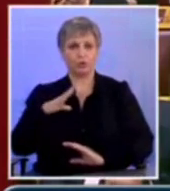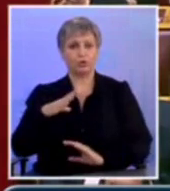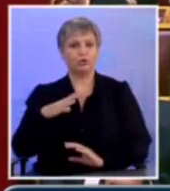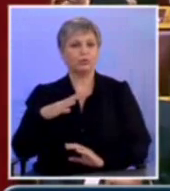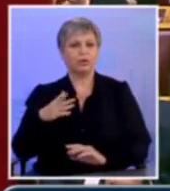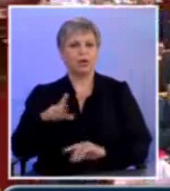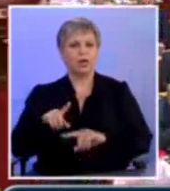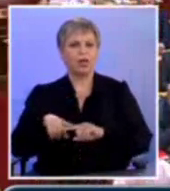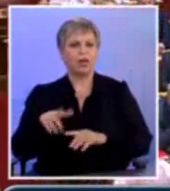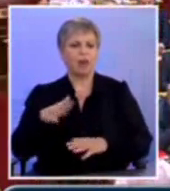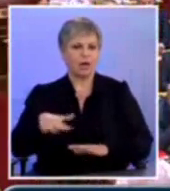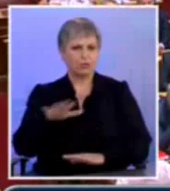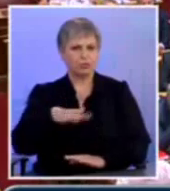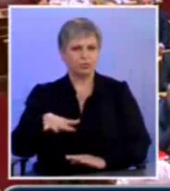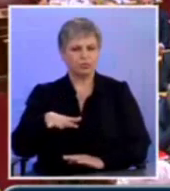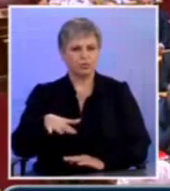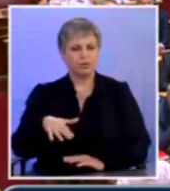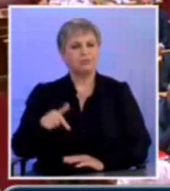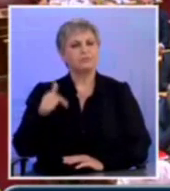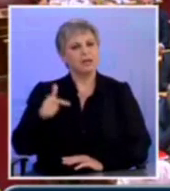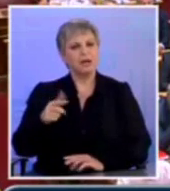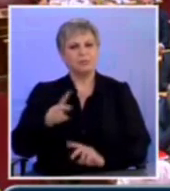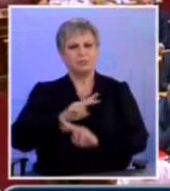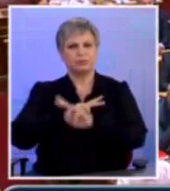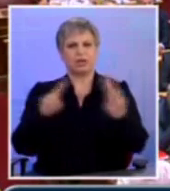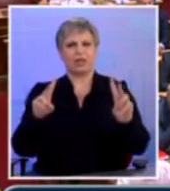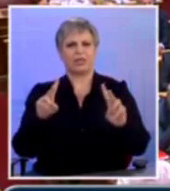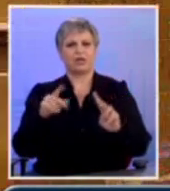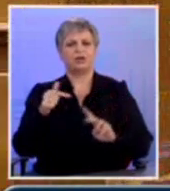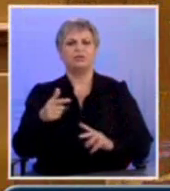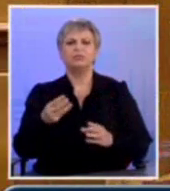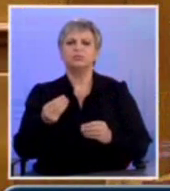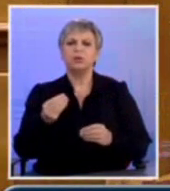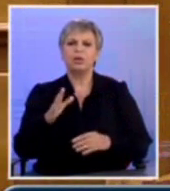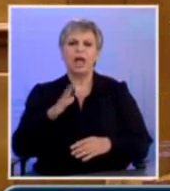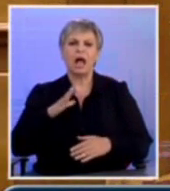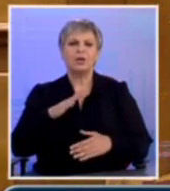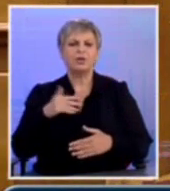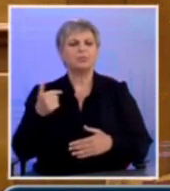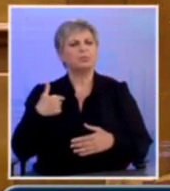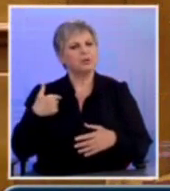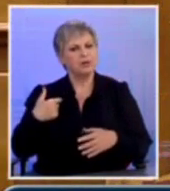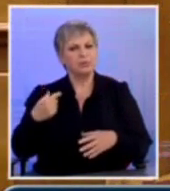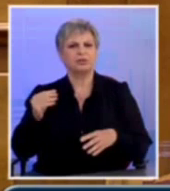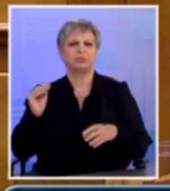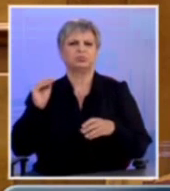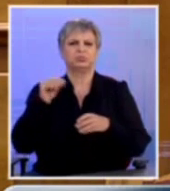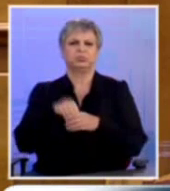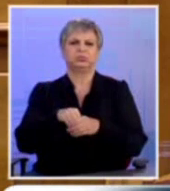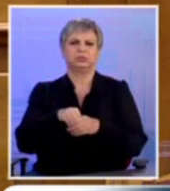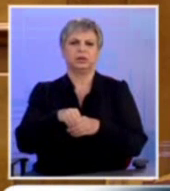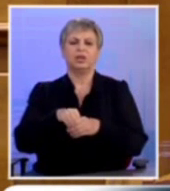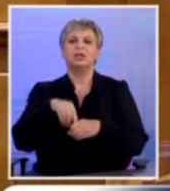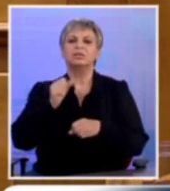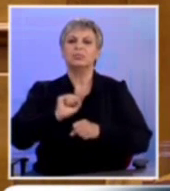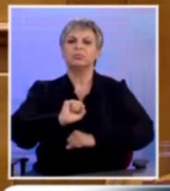Είναι σαφές ότι πολλοί από εμάς που χρόνια έχουμε θητεύσει, υπάρχουμε στο